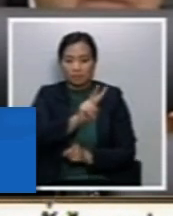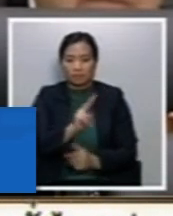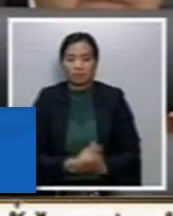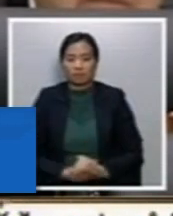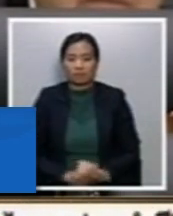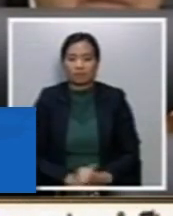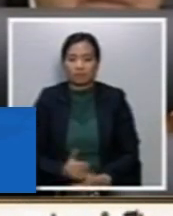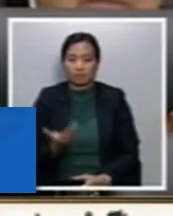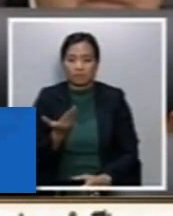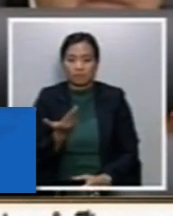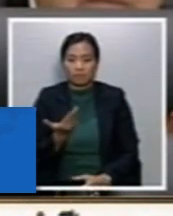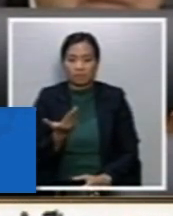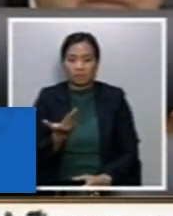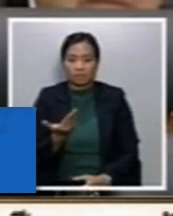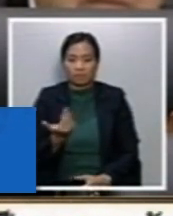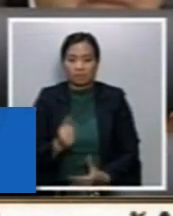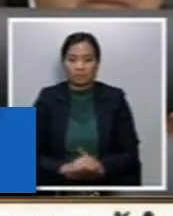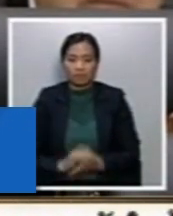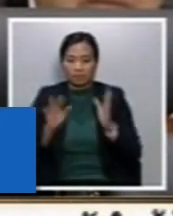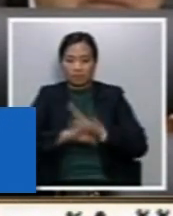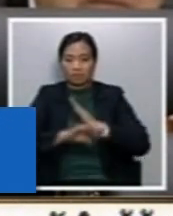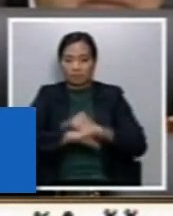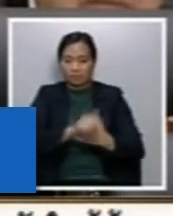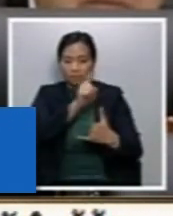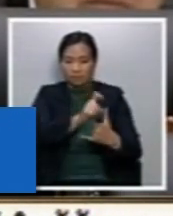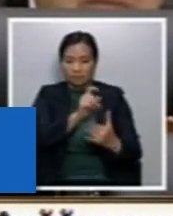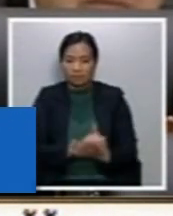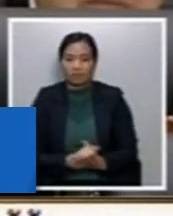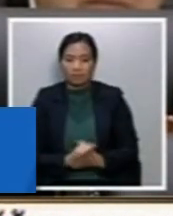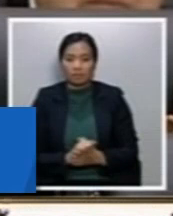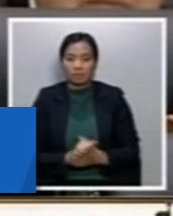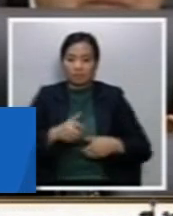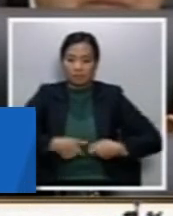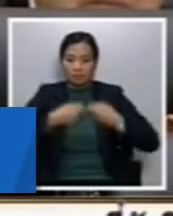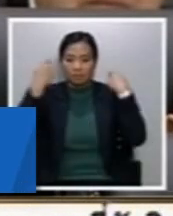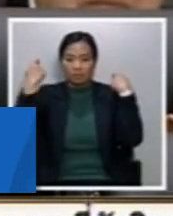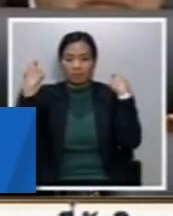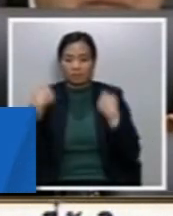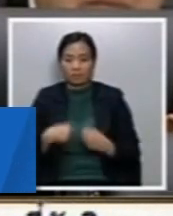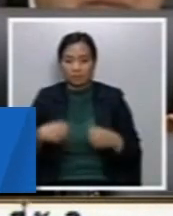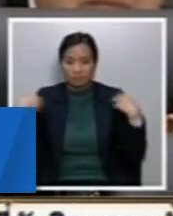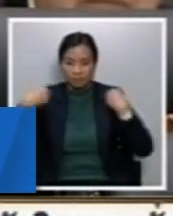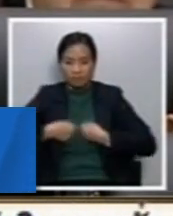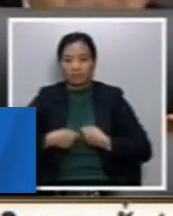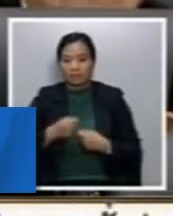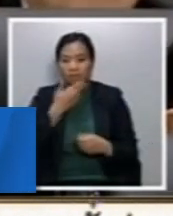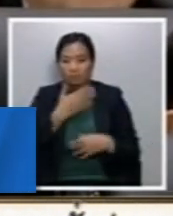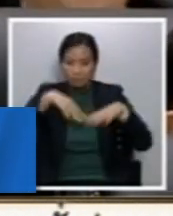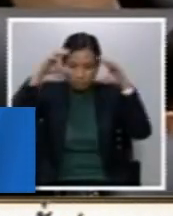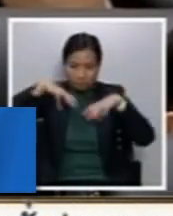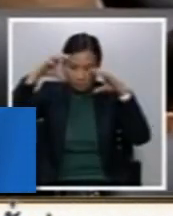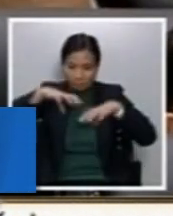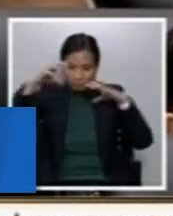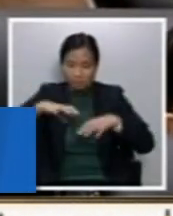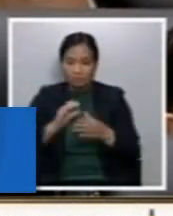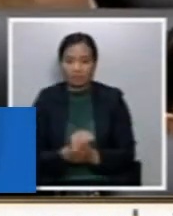นี่ครับ2ท่านนี้ท่านดูลักษณะการเสียชีวิตครับท่านถูกถอดเสื้อนะครับปกติ2คนนี้ใส่เสื้อมาตลอดแล้วฝนตกพรำๆเกิด